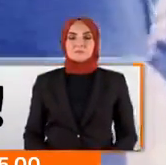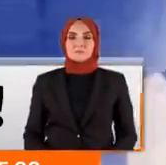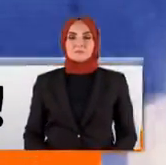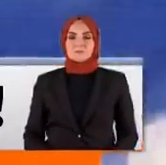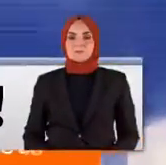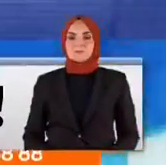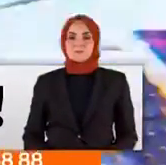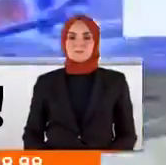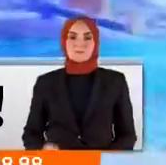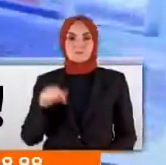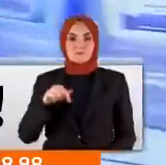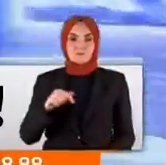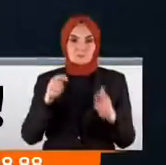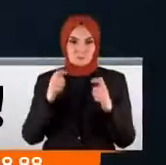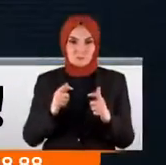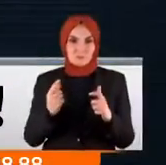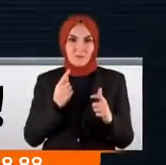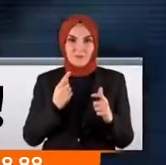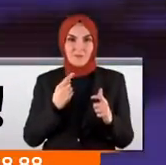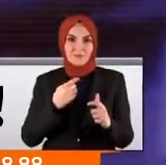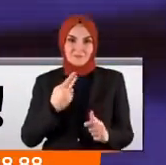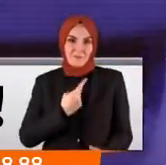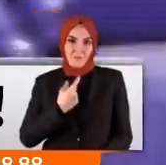Burada tam herhangi bir menfi, herhangi bir çıkar yoktu.